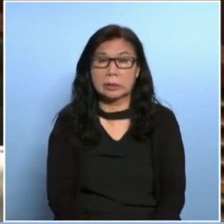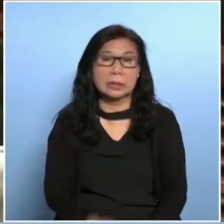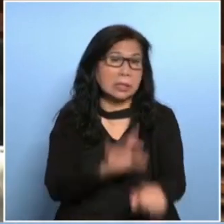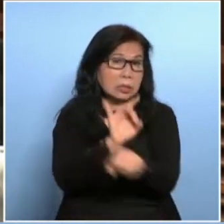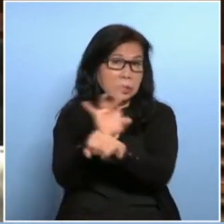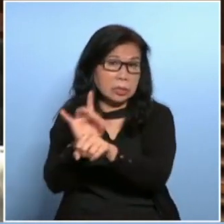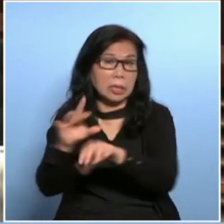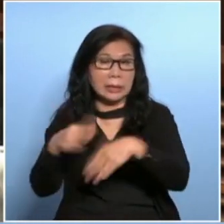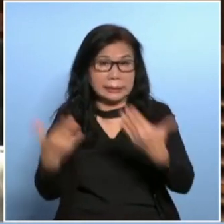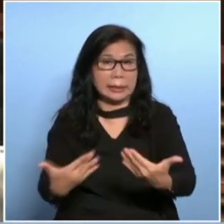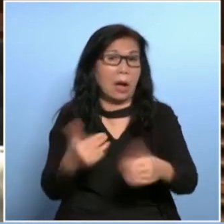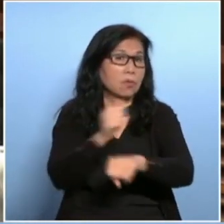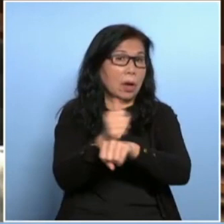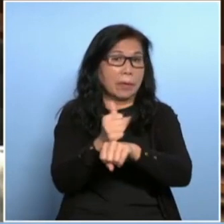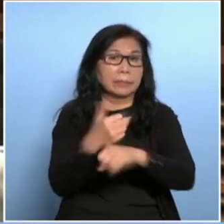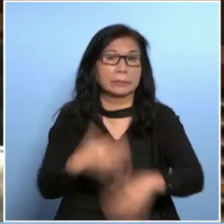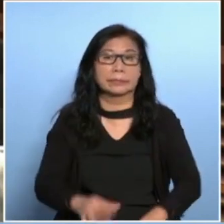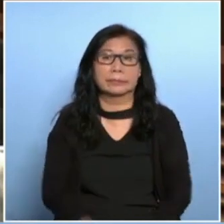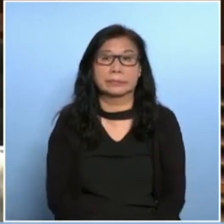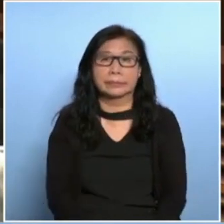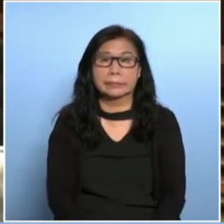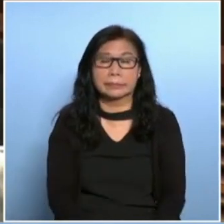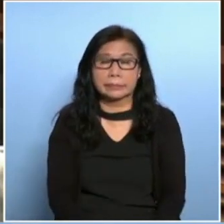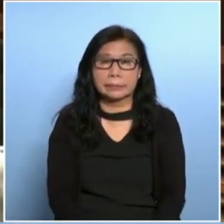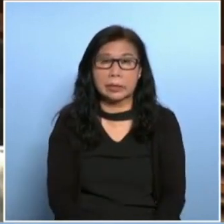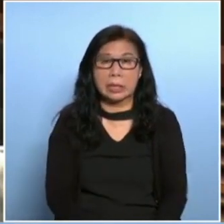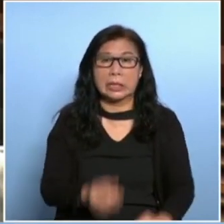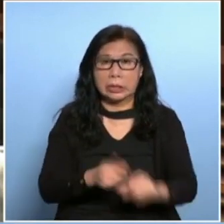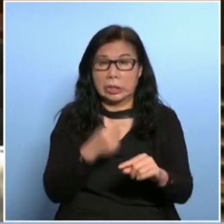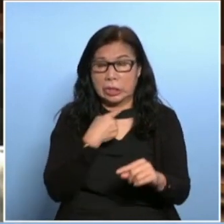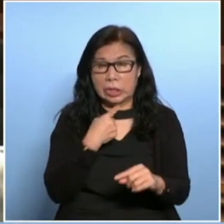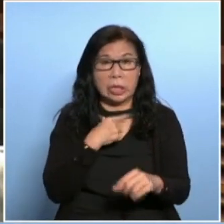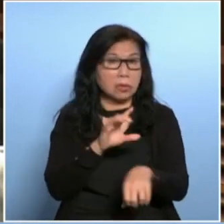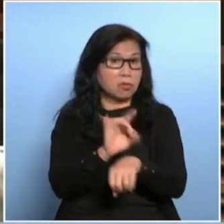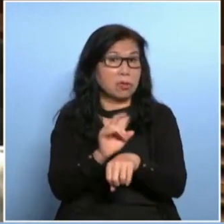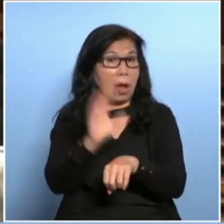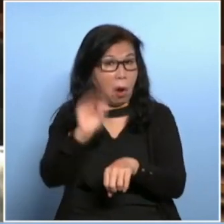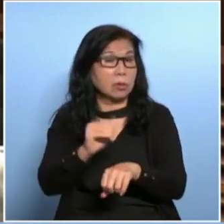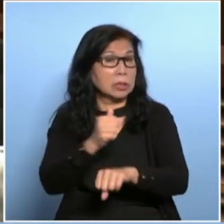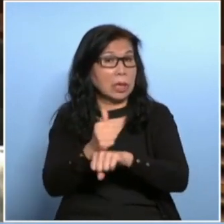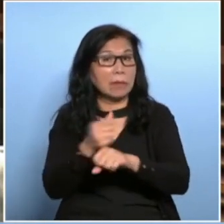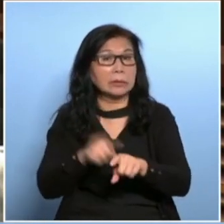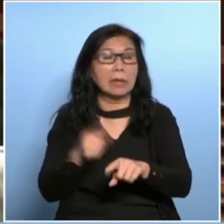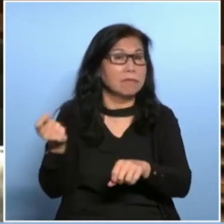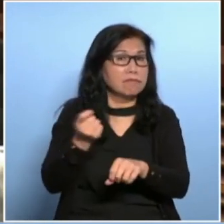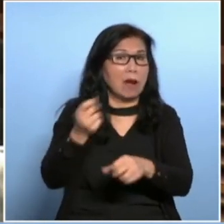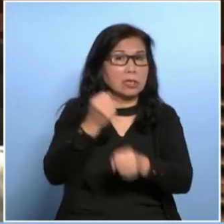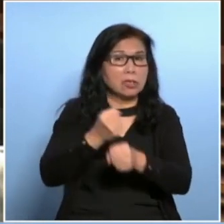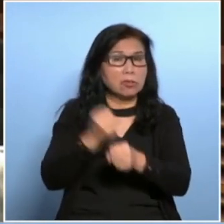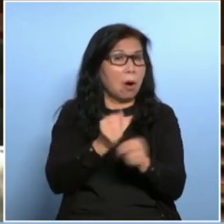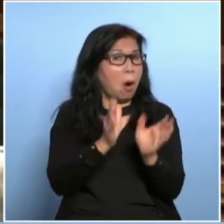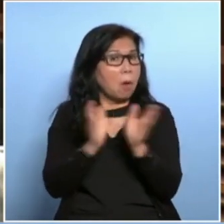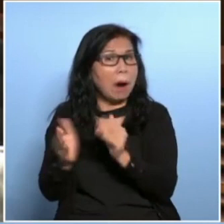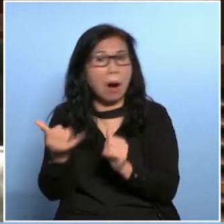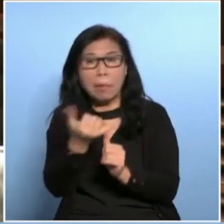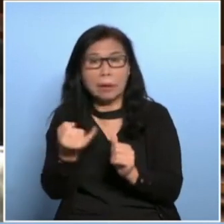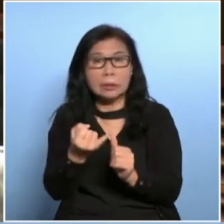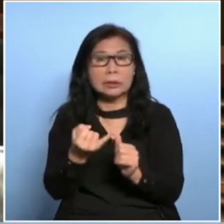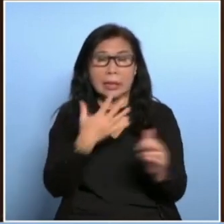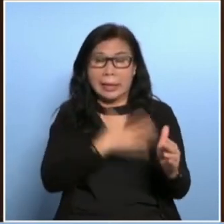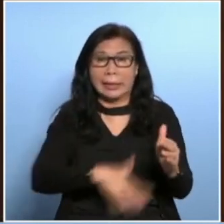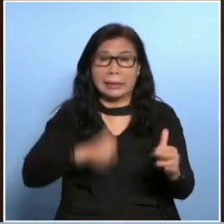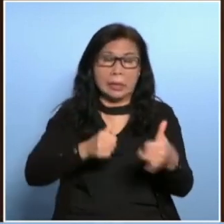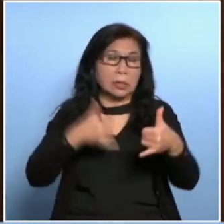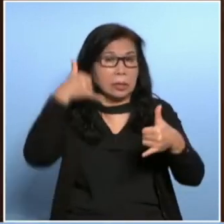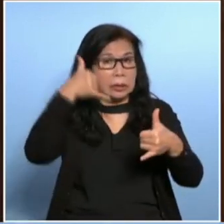用這個機遇，我們可以真係利用到嘅，點解唔可以快快脆脆做呢個健康碼咧？